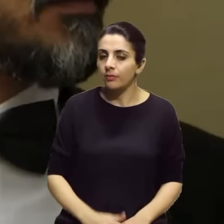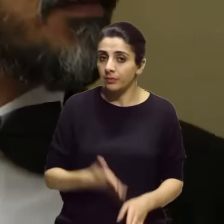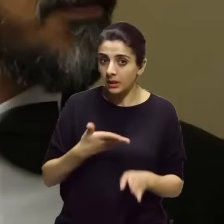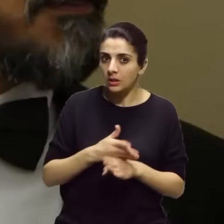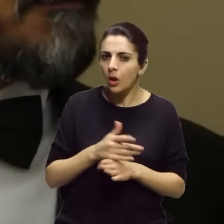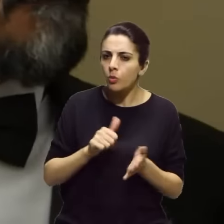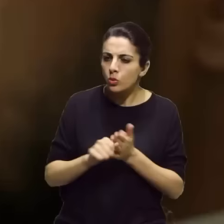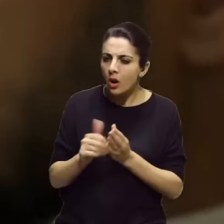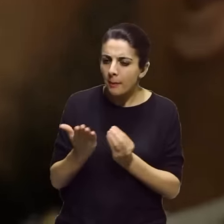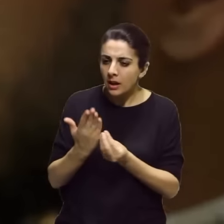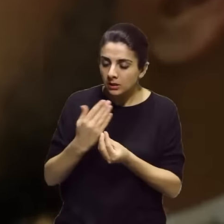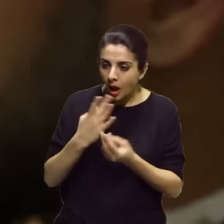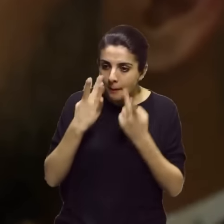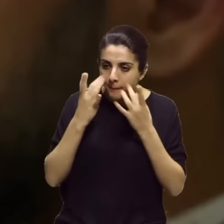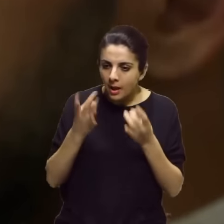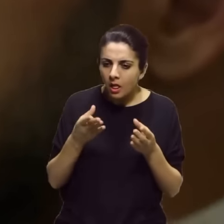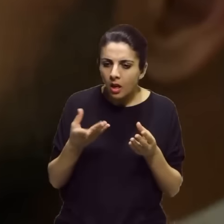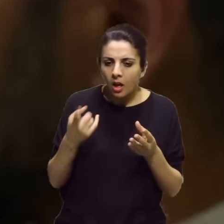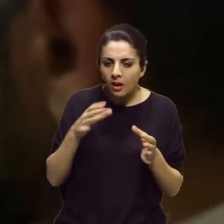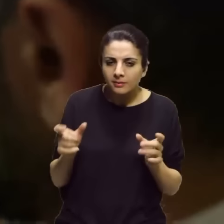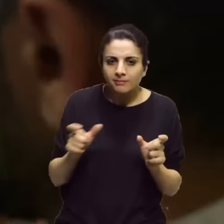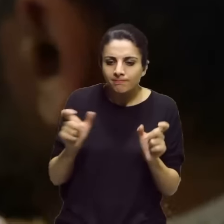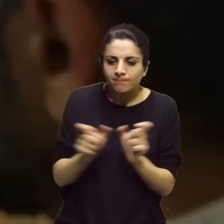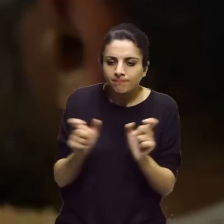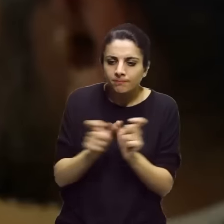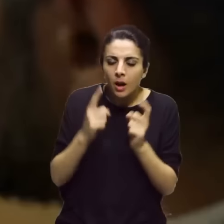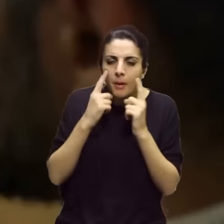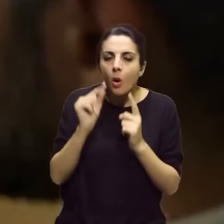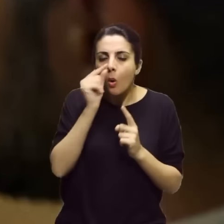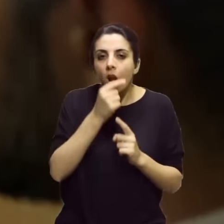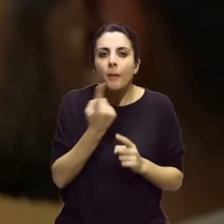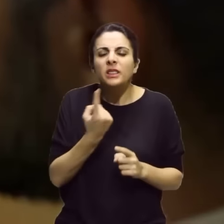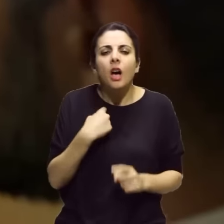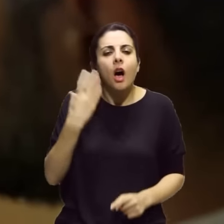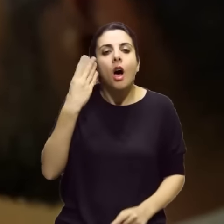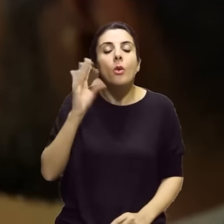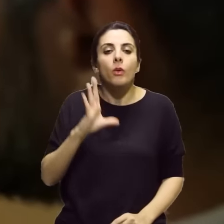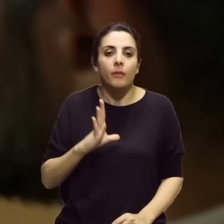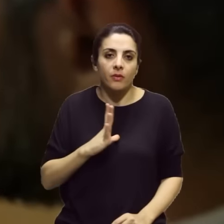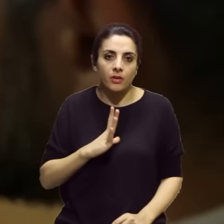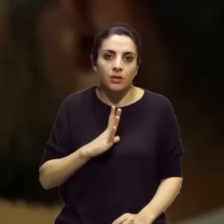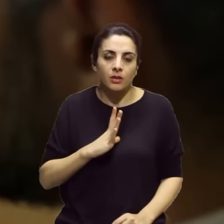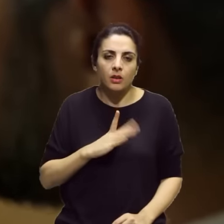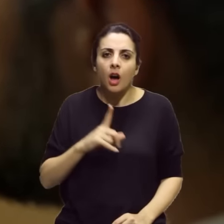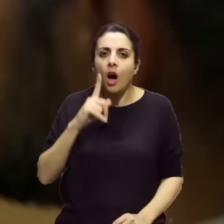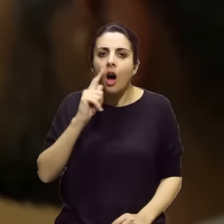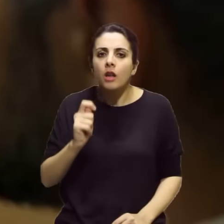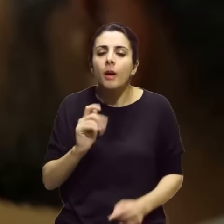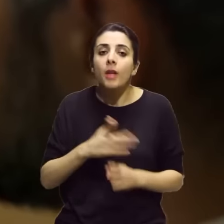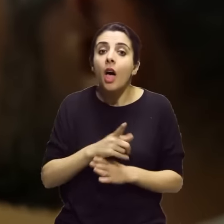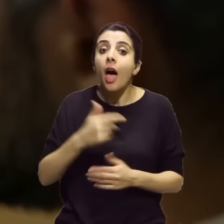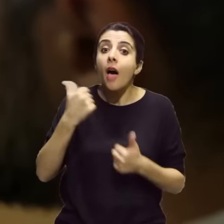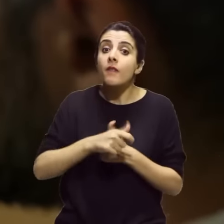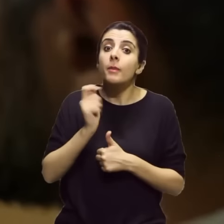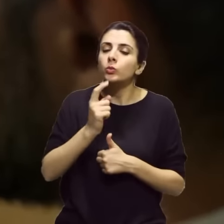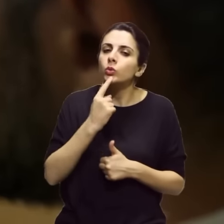Aslında bütün parçalar ortada ve birleştirmek de çok basit. Ben yalnızca sadece bir şeyi anlamıyorum. Bu adam neden evlenmeni şart